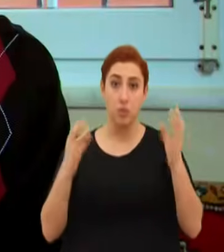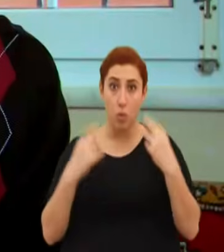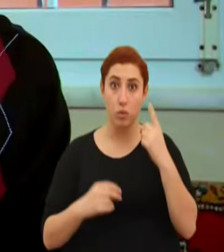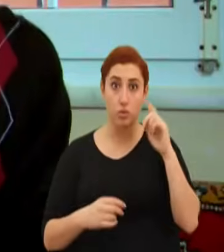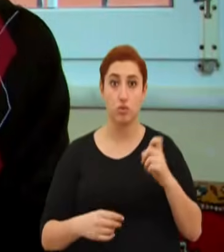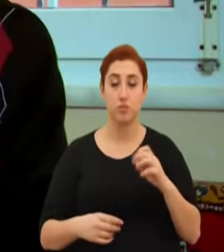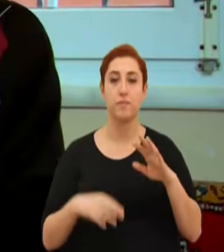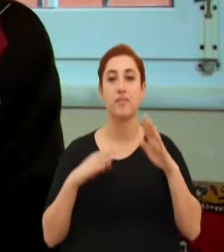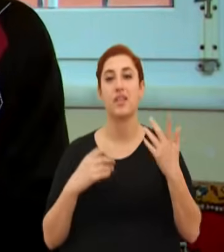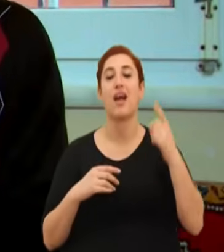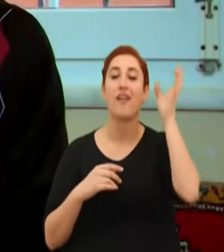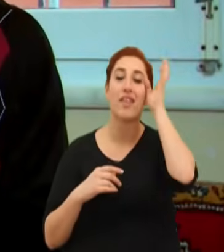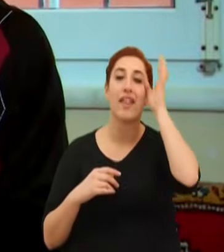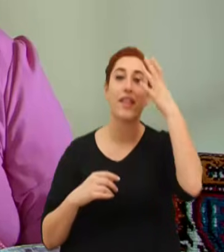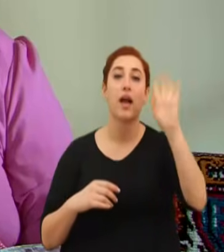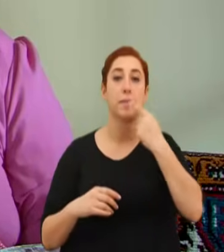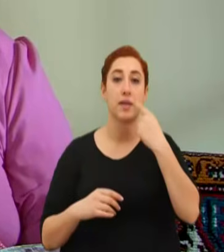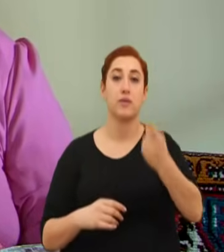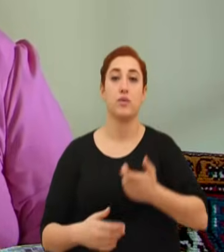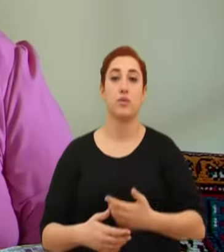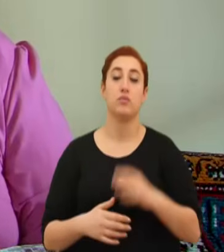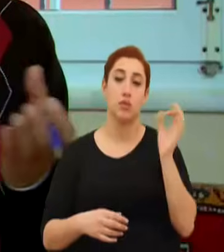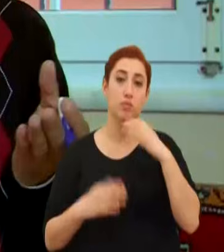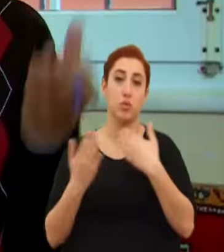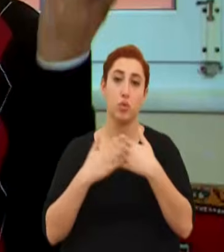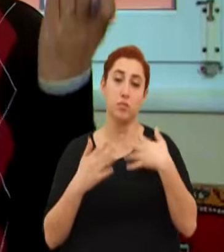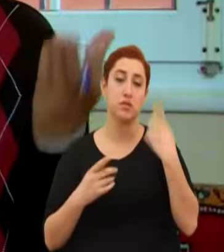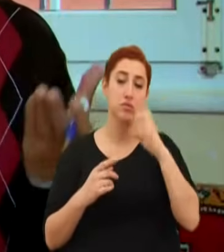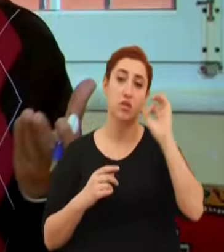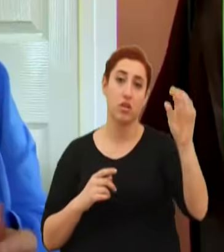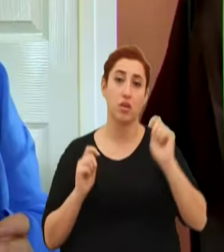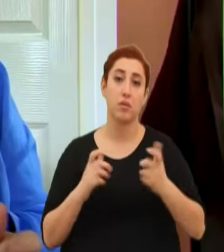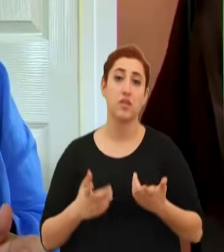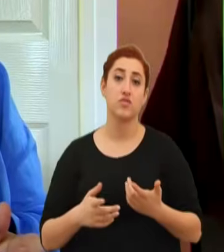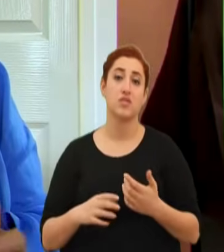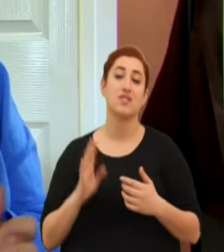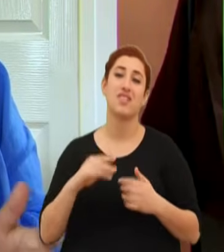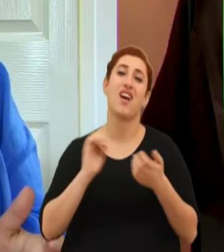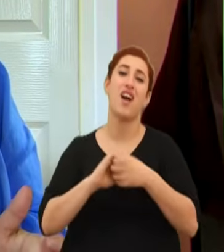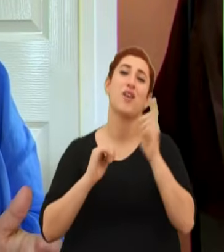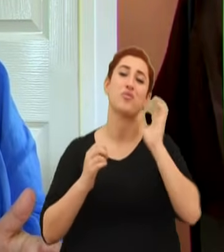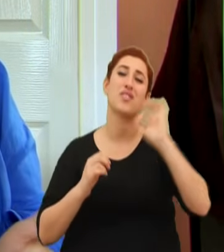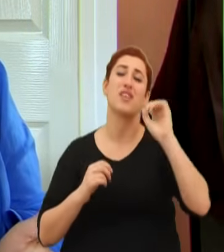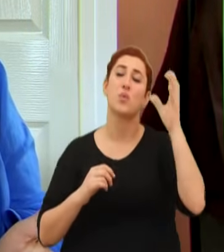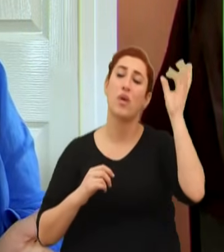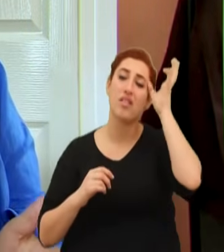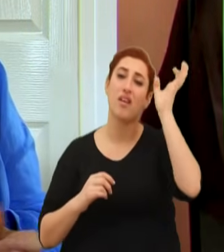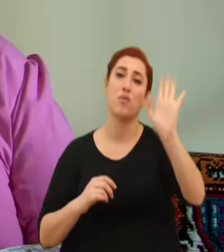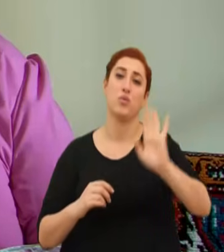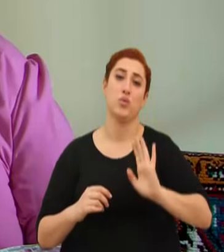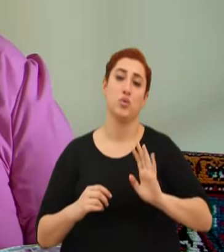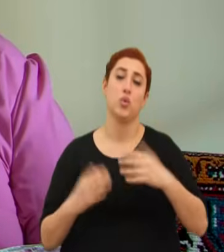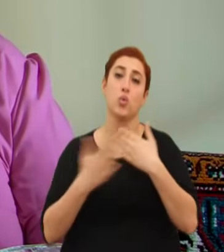mu? Ya kafana takma diyorum ya. Tabii ki düğünde biz de bir şey takacağız. Ya kanka ya, bu takımın sesini sen çok yani